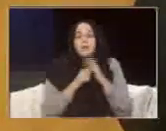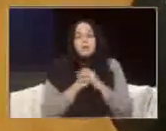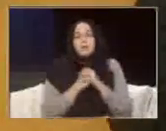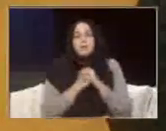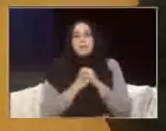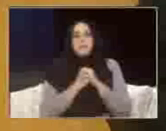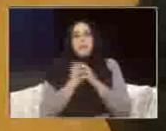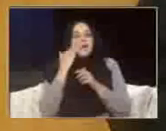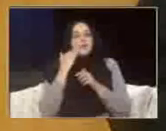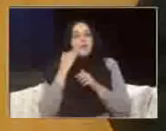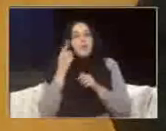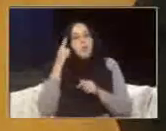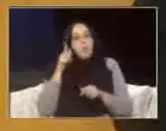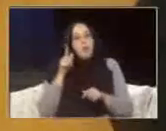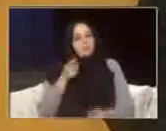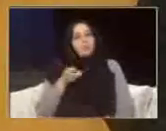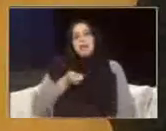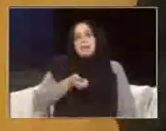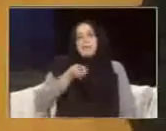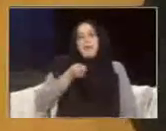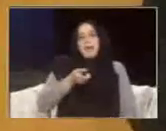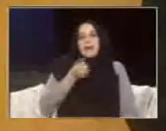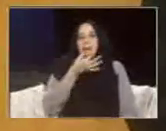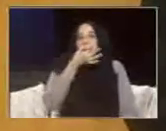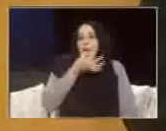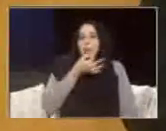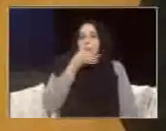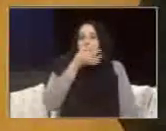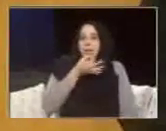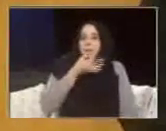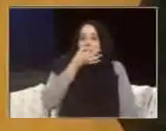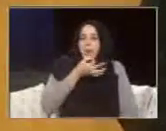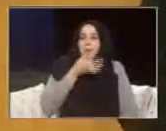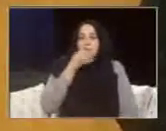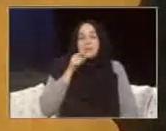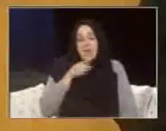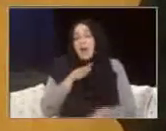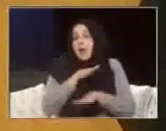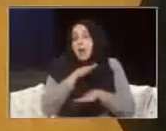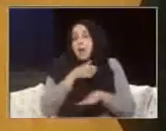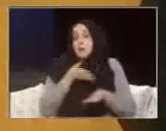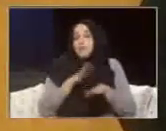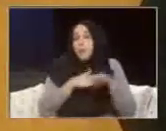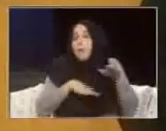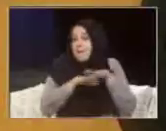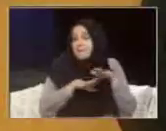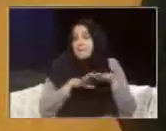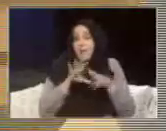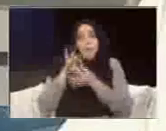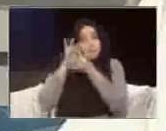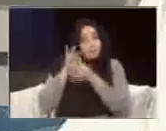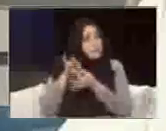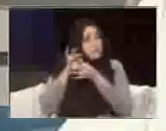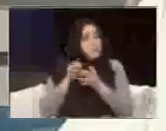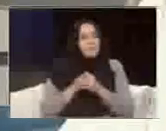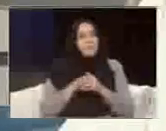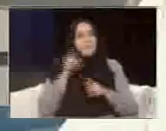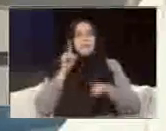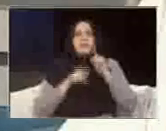مثلا في التسبيح مثلا وهو ذكر وهو من مرتكزات الإيمان. الآن في كثير من الأحيان البعض